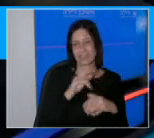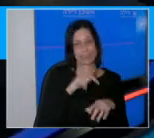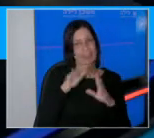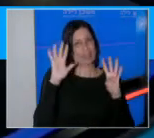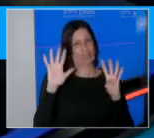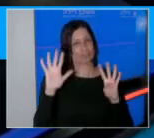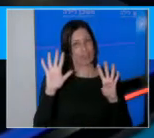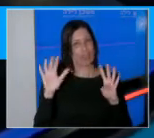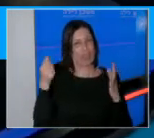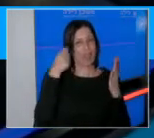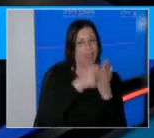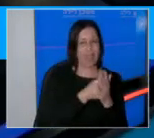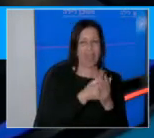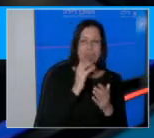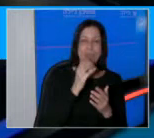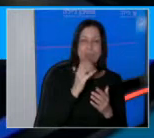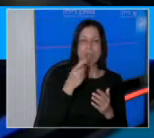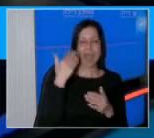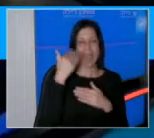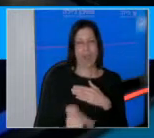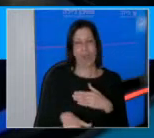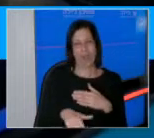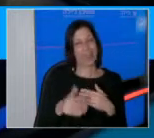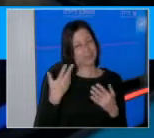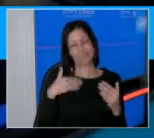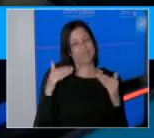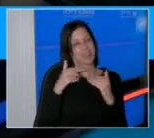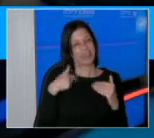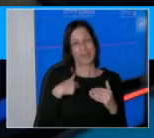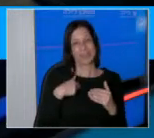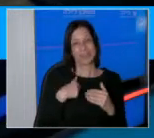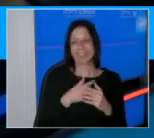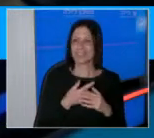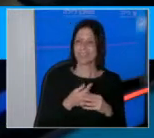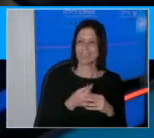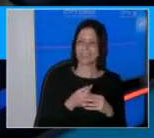מ-9 ועד הקובה האחרונה. יאללה, מתאים לי, אור סיונוב,